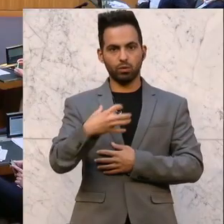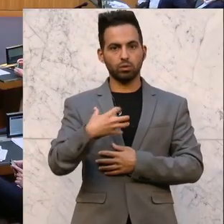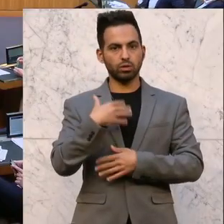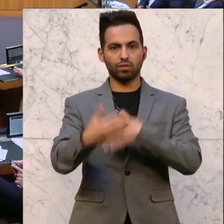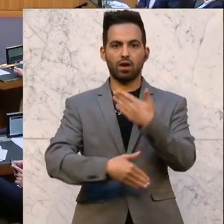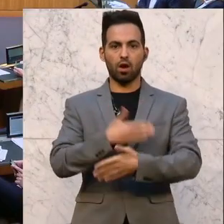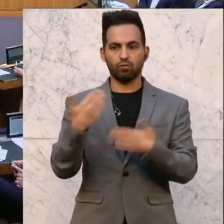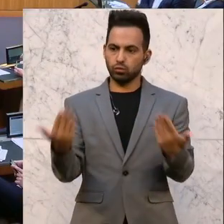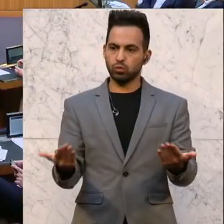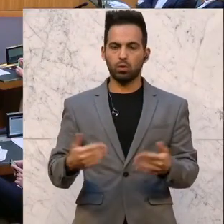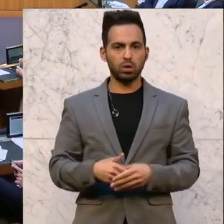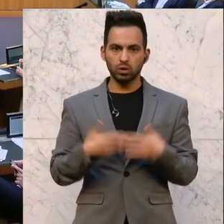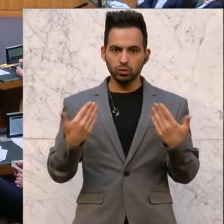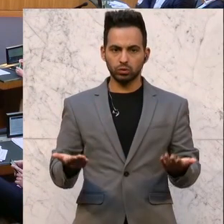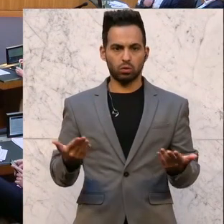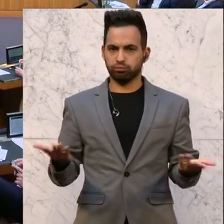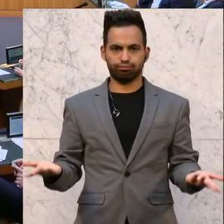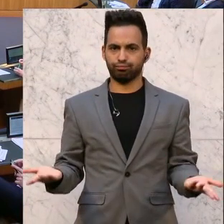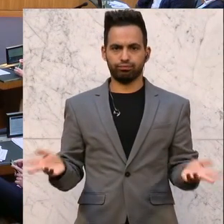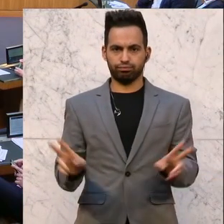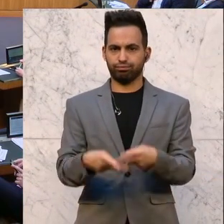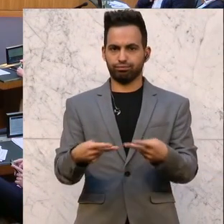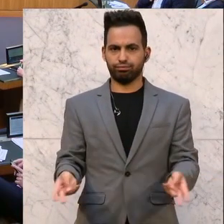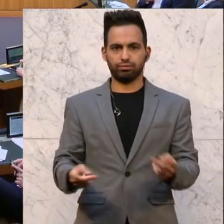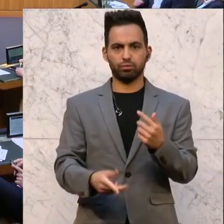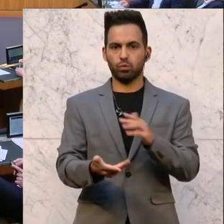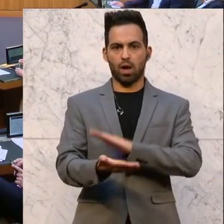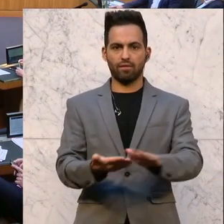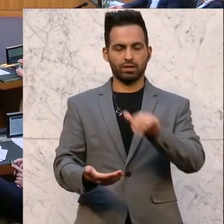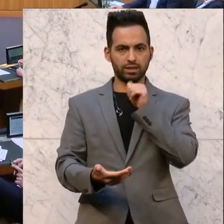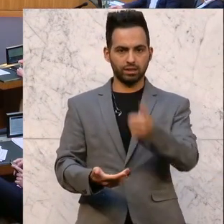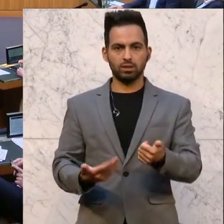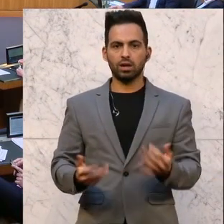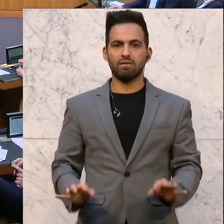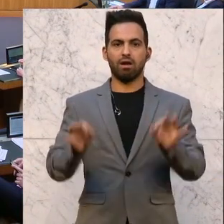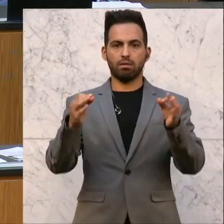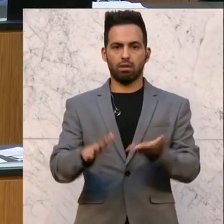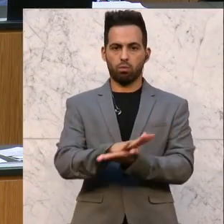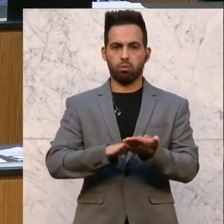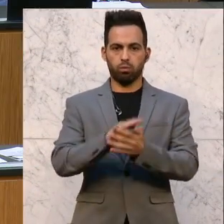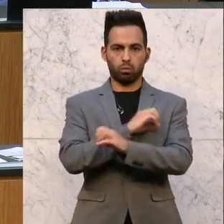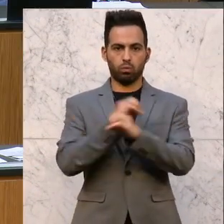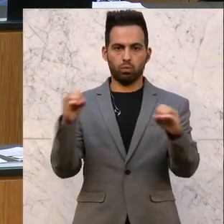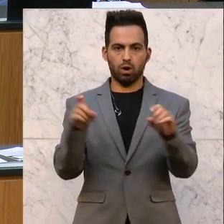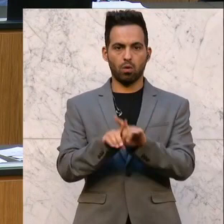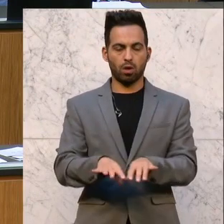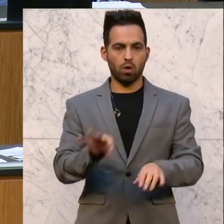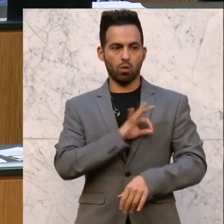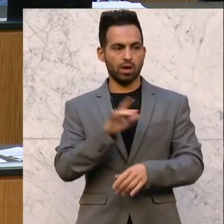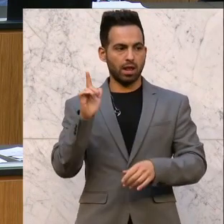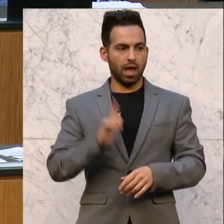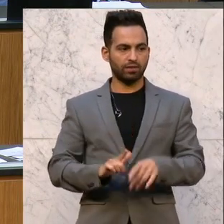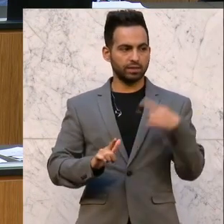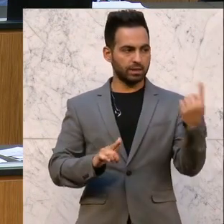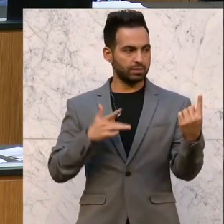Vorgehensweise es das geht so einfach nicht das hat keine Qualität und das hat auch Kollege Leichtfried